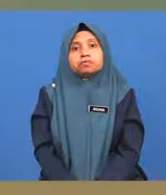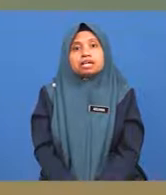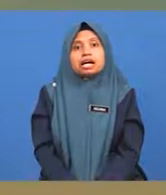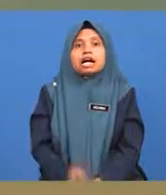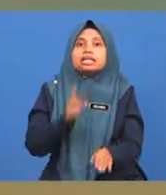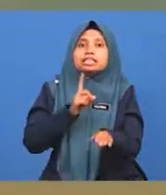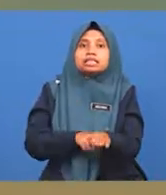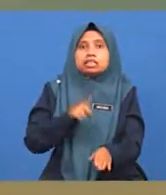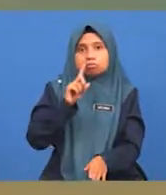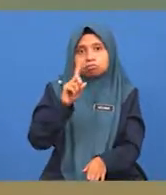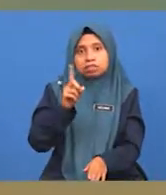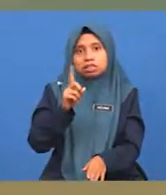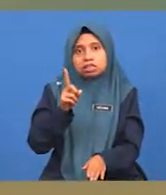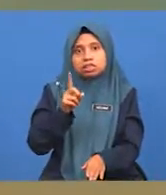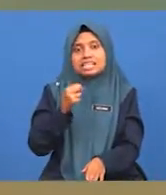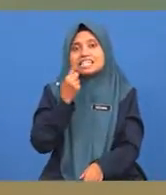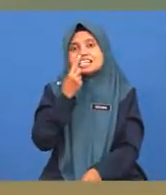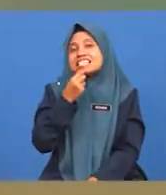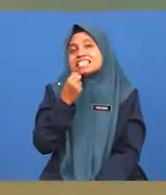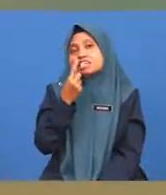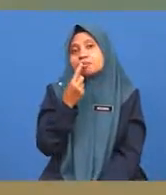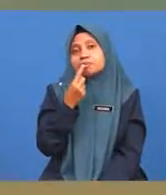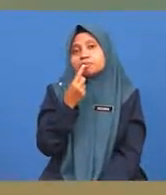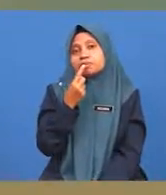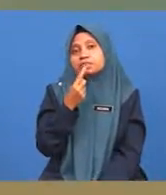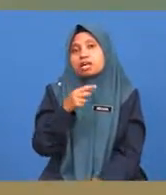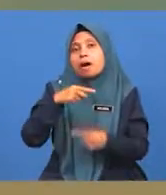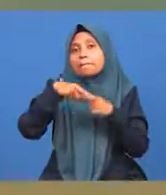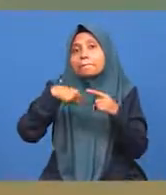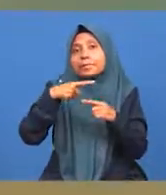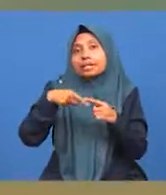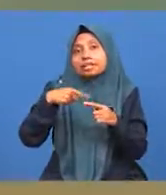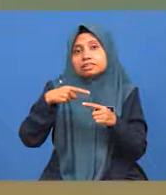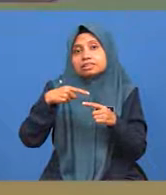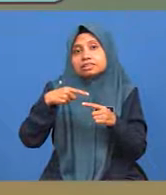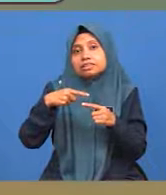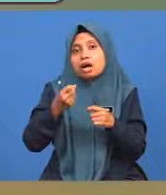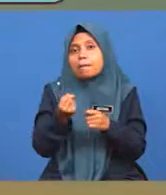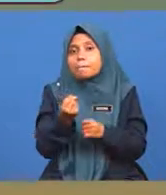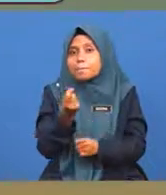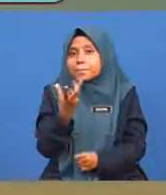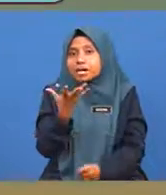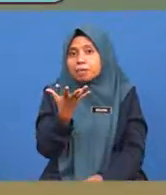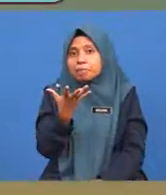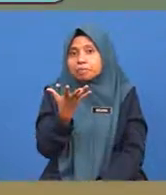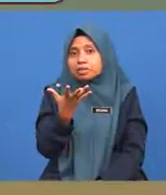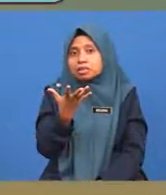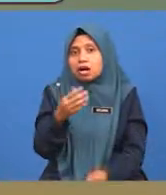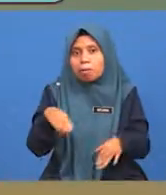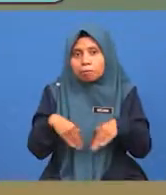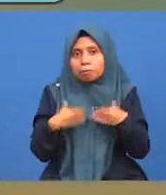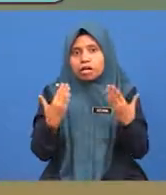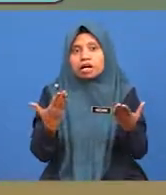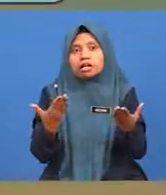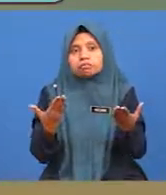di mana, siapa, bila, berapa,